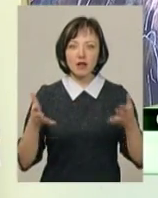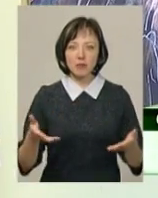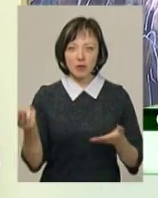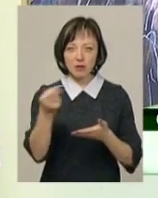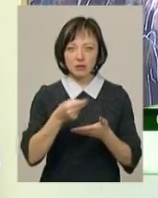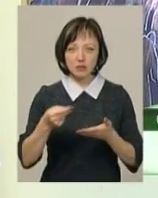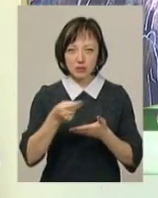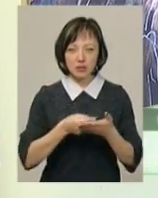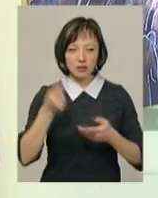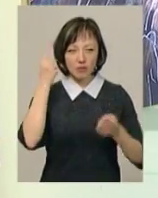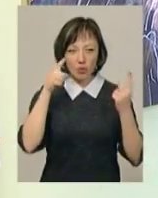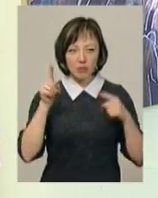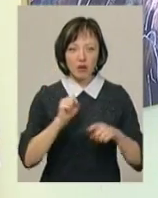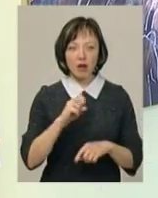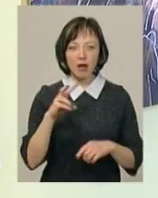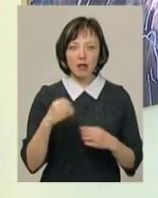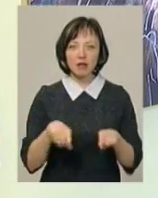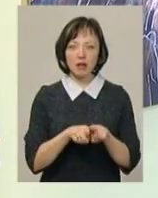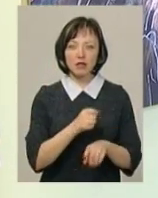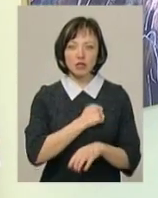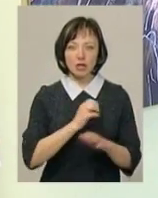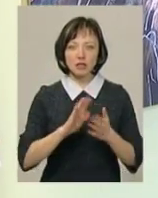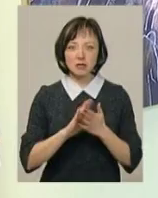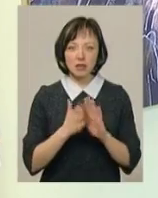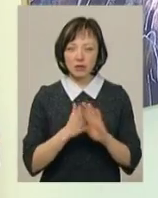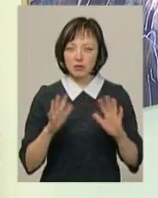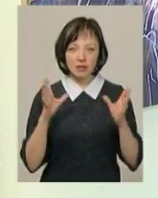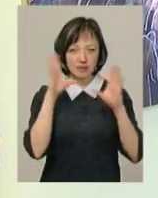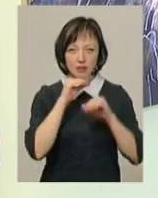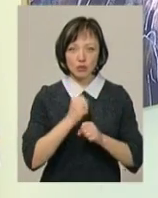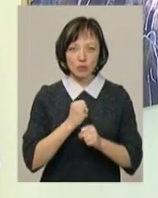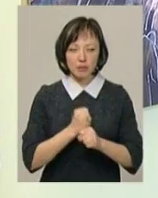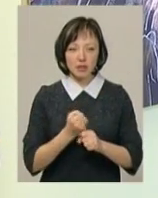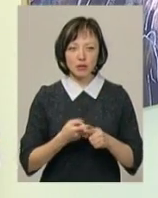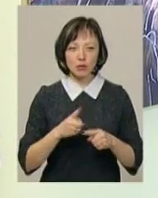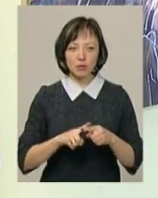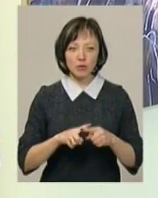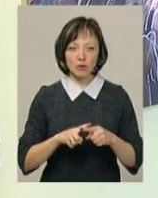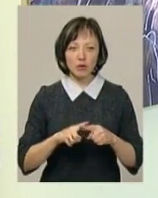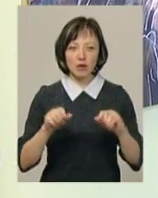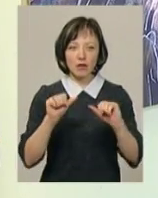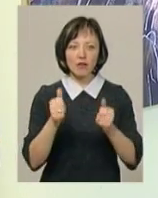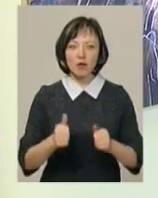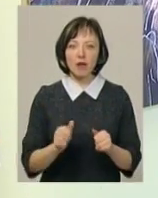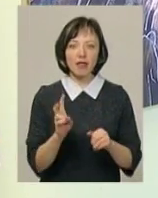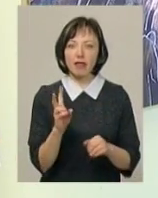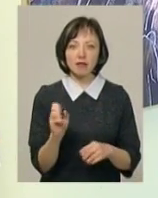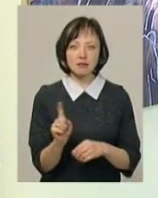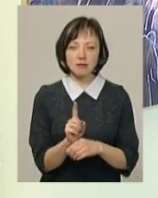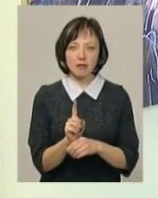бографічними творами, але так, на жаль, склалося, що він не встиг того зробити. І тому формат тут не зовсім стандартний.